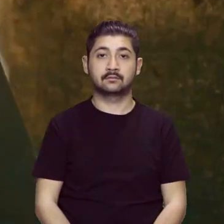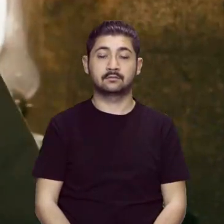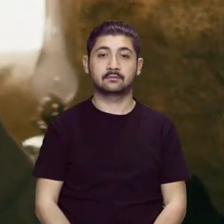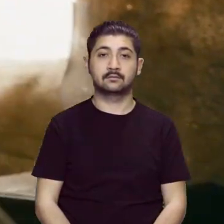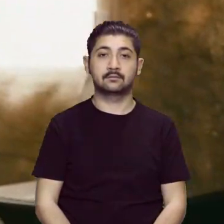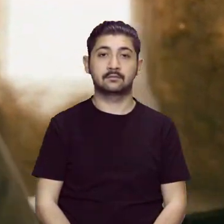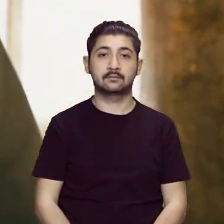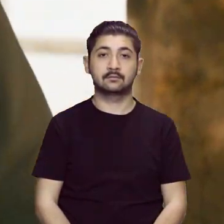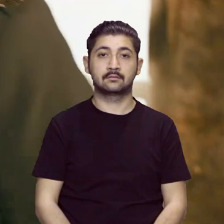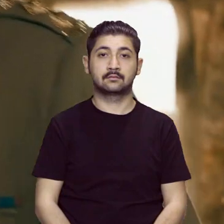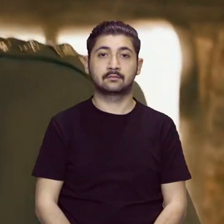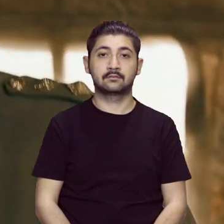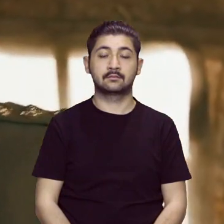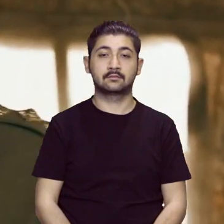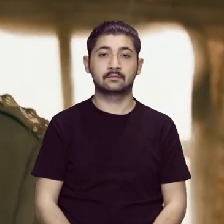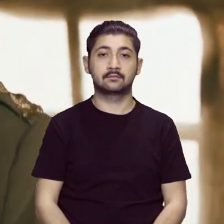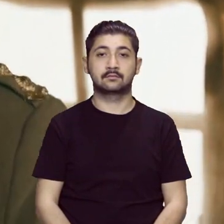izlerken Robert da ayaklandı.